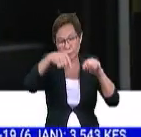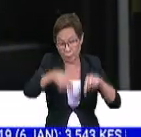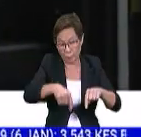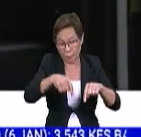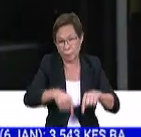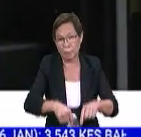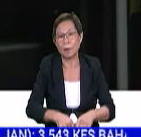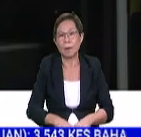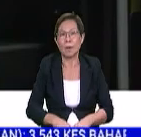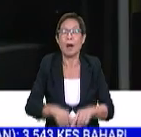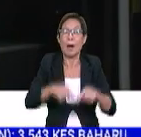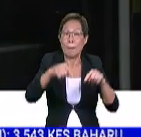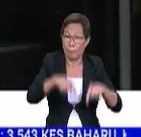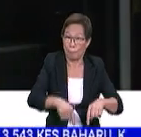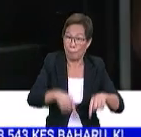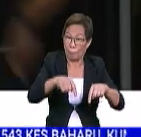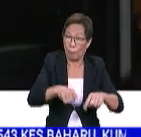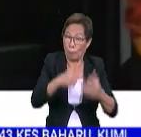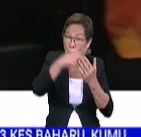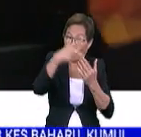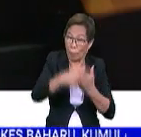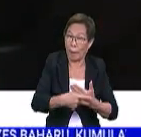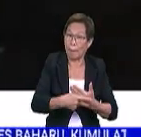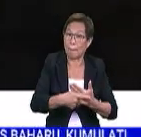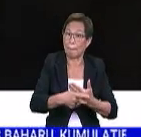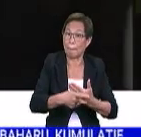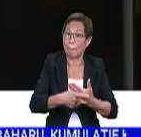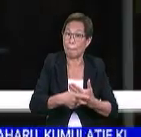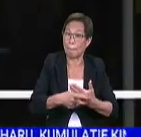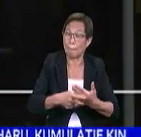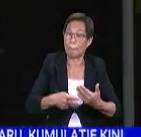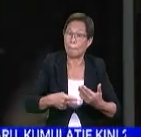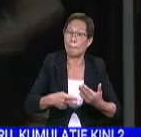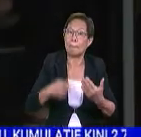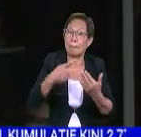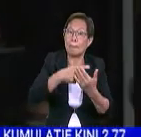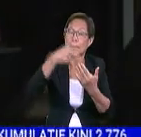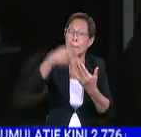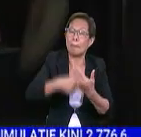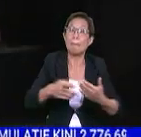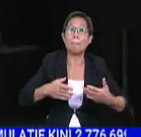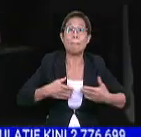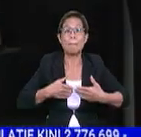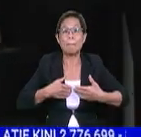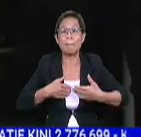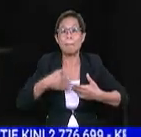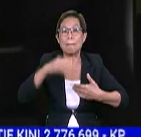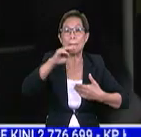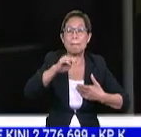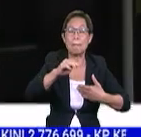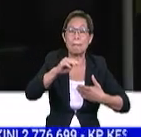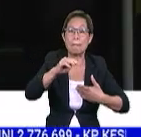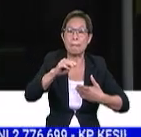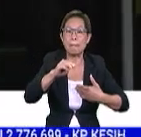program Mekar Pasca Banjir ataupun kita kenali sebagai Mekar Prihatin Pasca Banjir